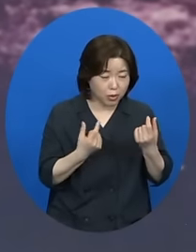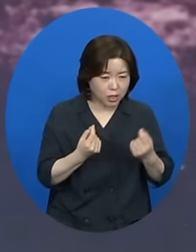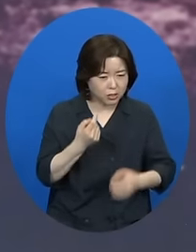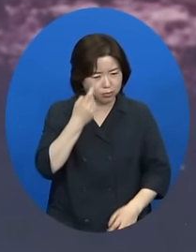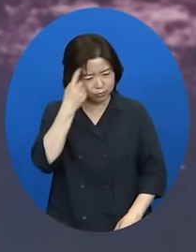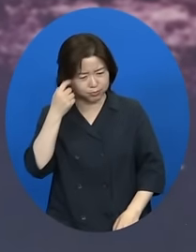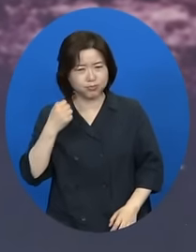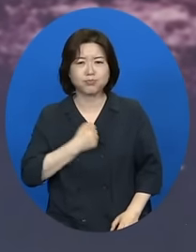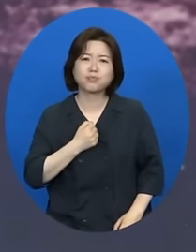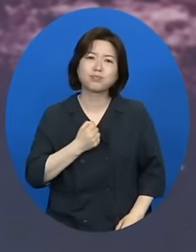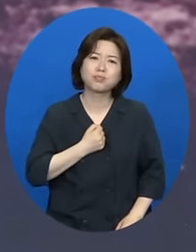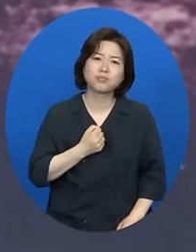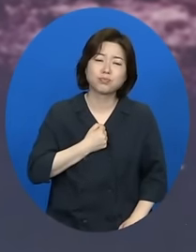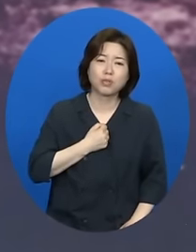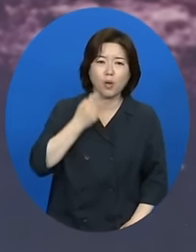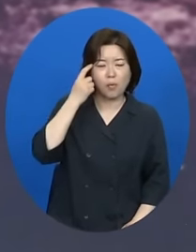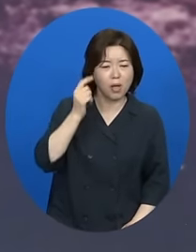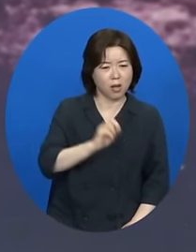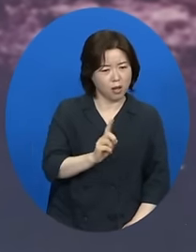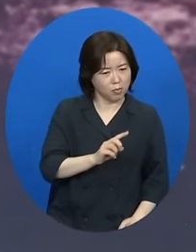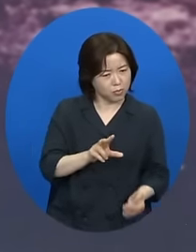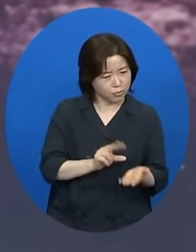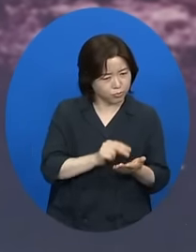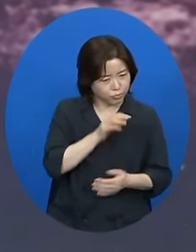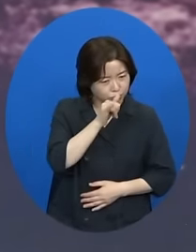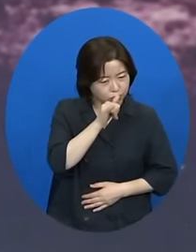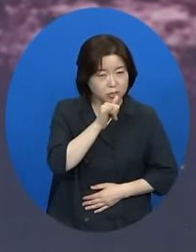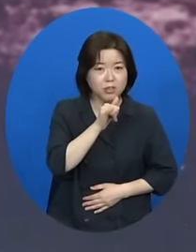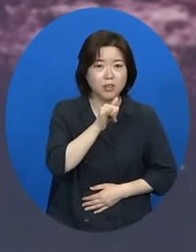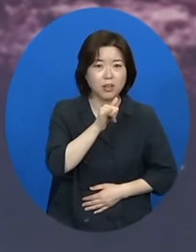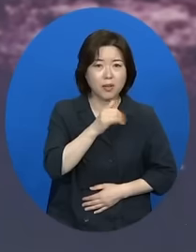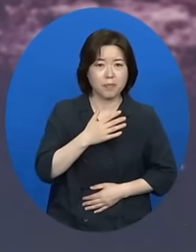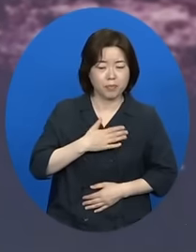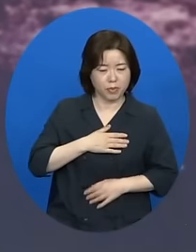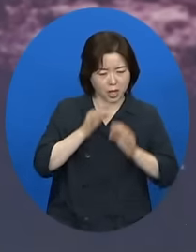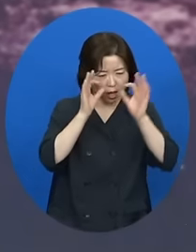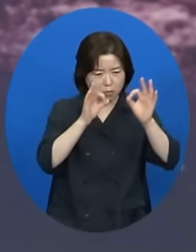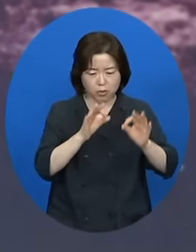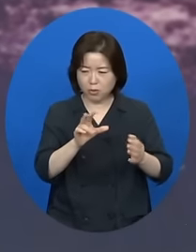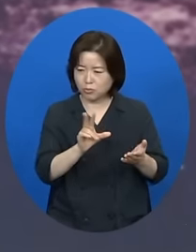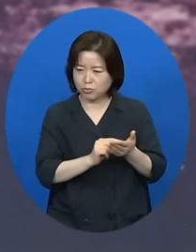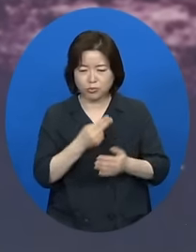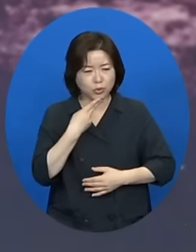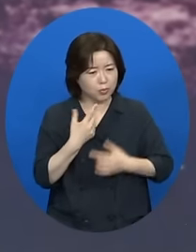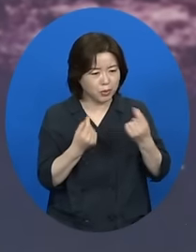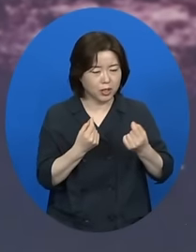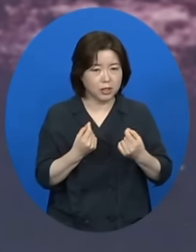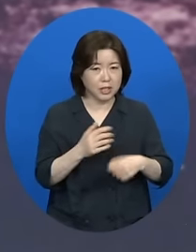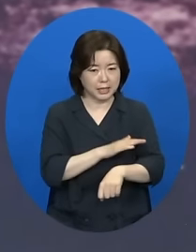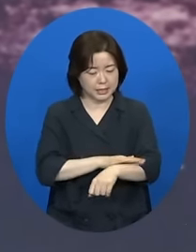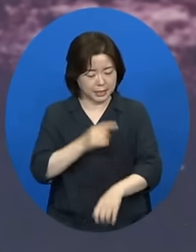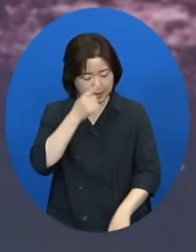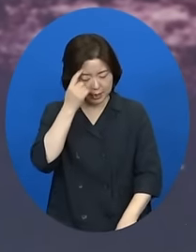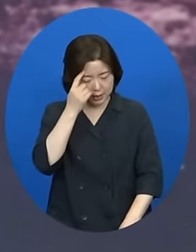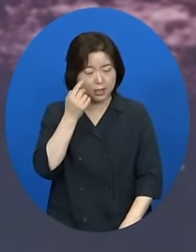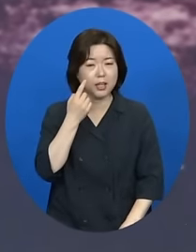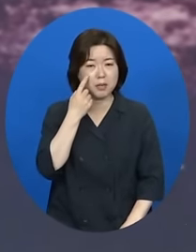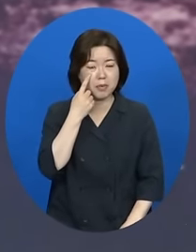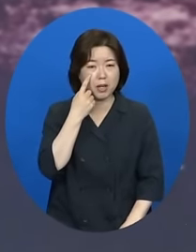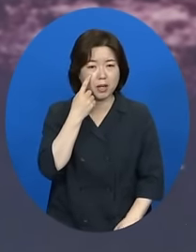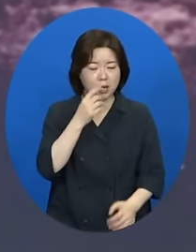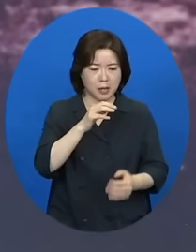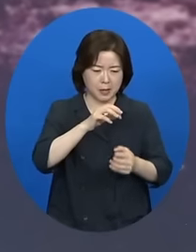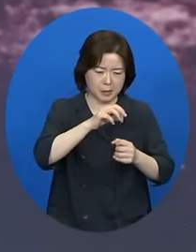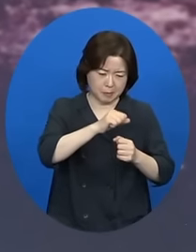이렇게 답답할까? 무슨 이렇게 문제가 있는 것일까? 내가 보기엔 아무런 문제가 없는 것 같은데 한번 잘 생각해 보십시오. 묶여있는